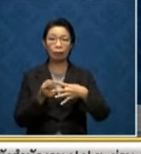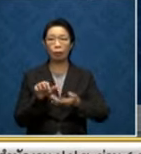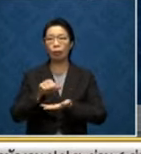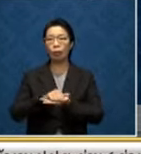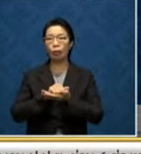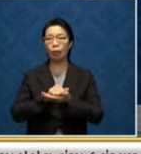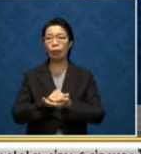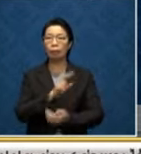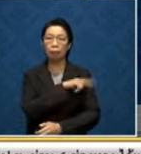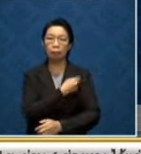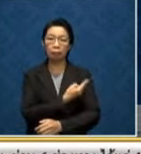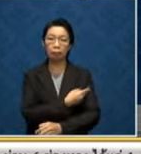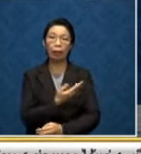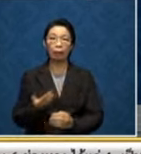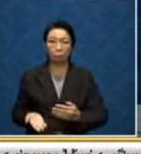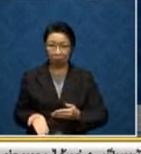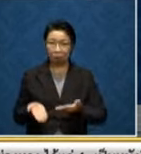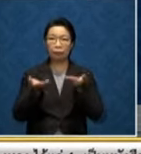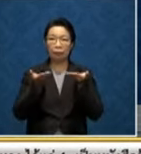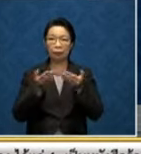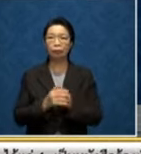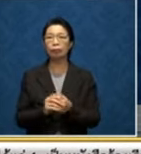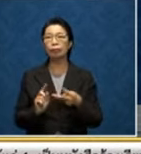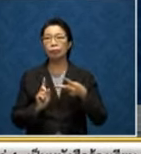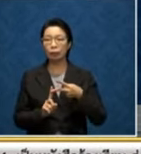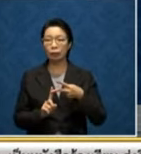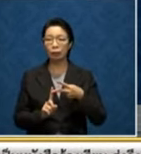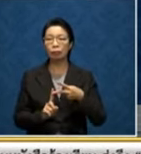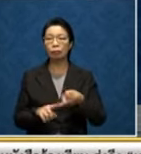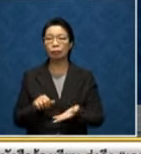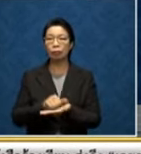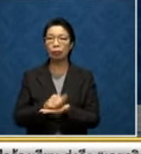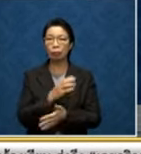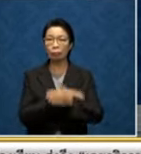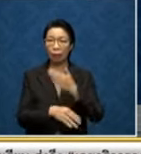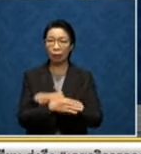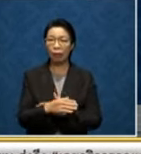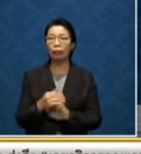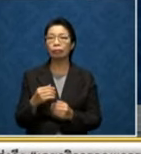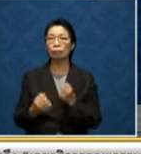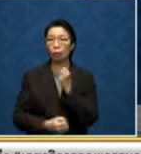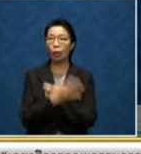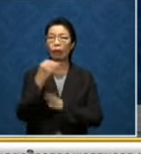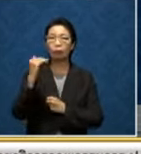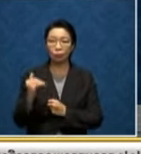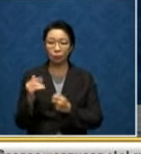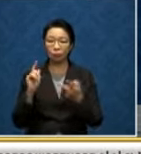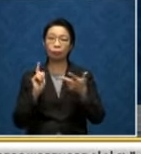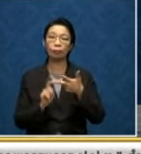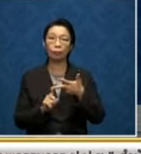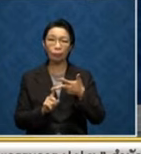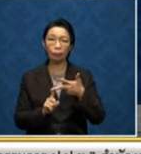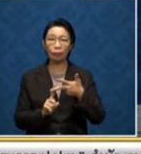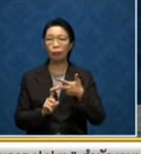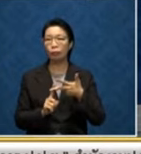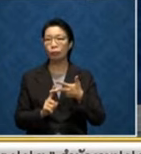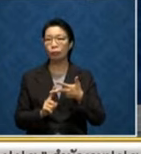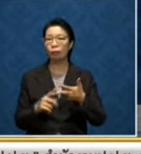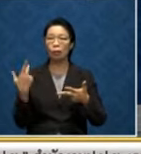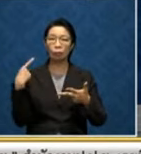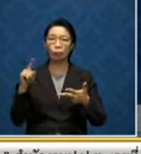ด้านการแพทย์และสาธารณสุขของประเทศ 2เพื่อผู้พิการและผู้ด้อยโอกาสในสังคม 3เพื่อผลประโยชน์